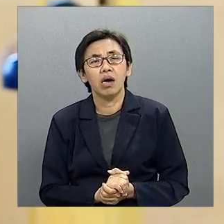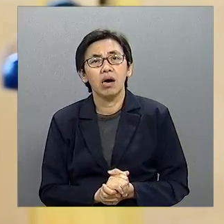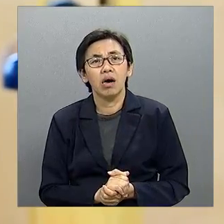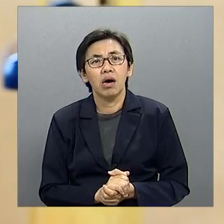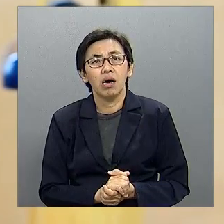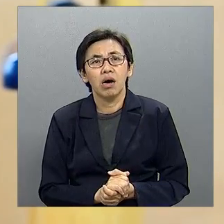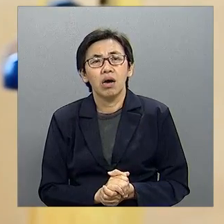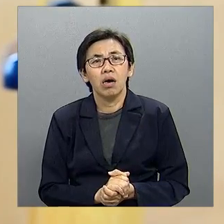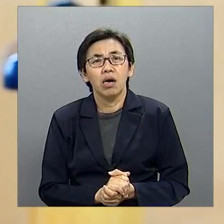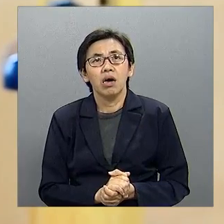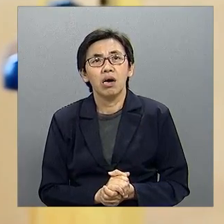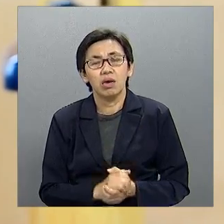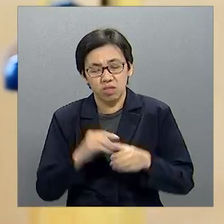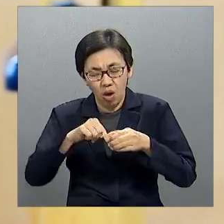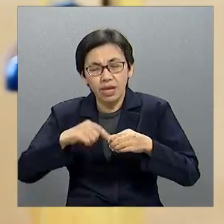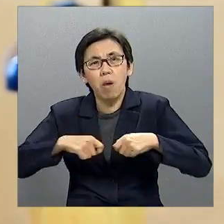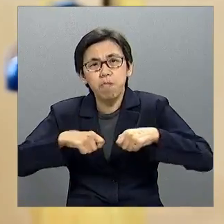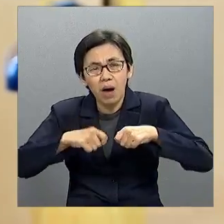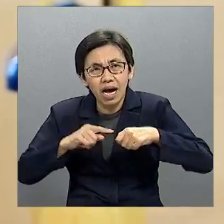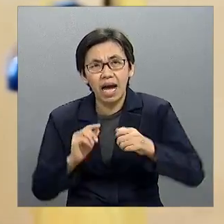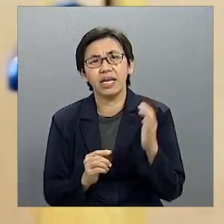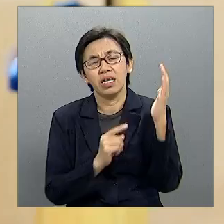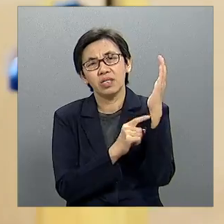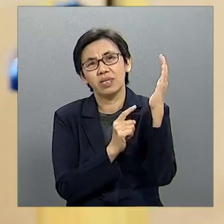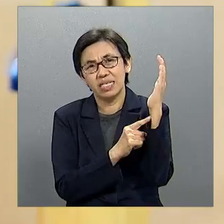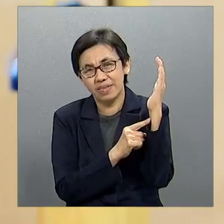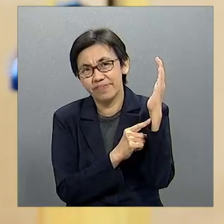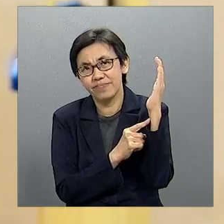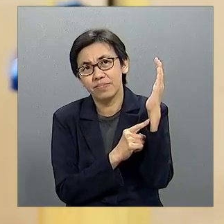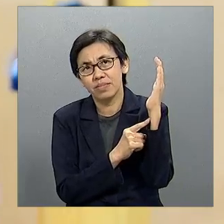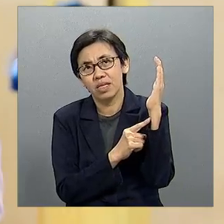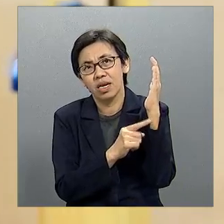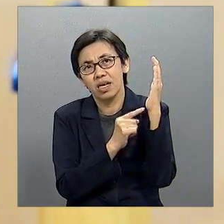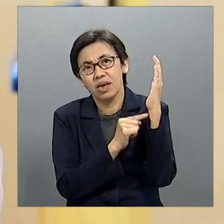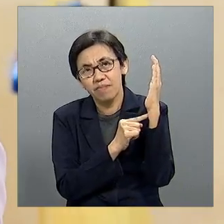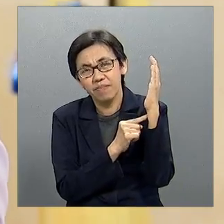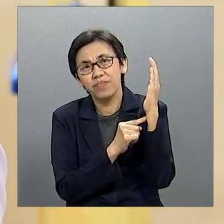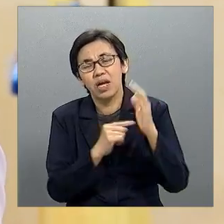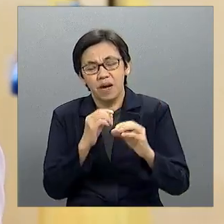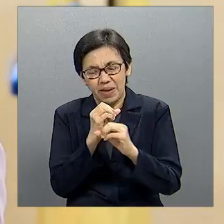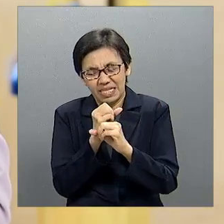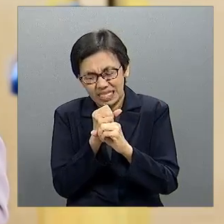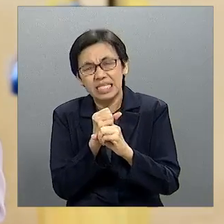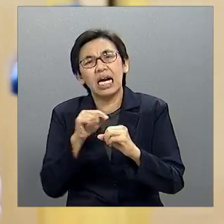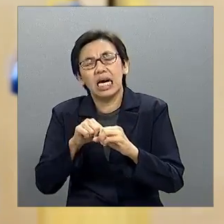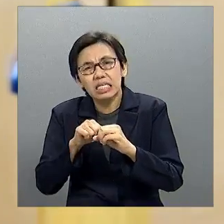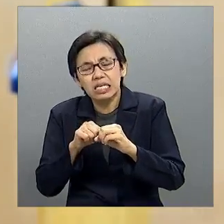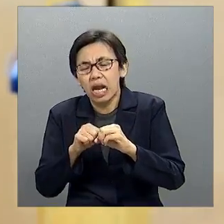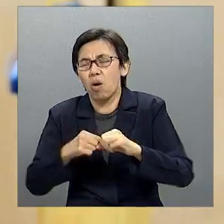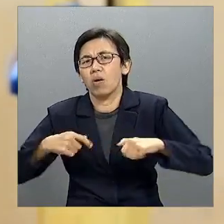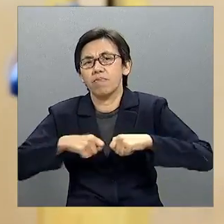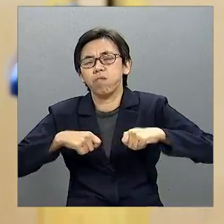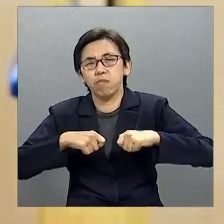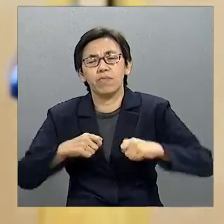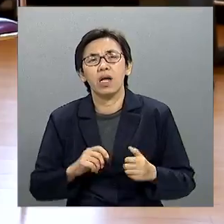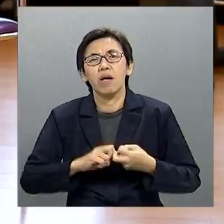ต่ว่าภายในเขาใหญ่ขึ้นเนี่ยนะครับก็ส่งเสริมให้ไอโครงสร้างตัวนั้นเนี่ยไปกดเบียดตัวเส้นประสาทมีเดียนเนิร์ฟตรงนี้ได ้ ก็ทำให้เกิดอาการชา